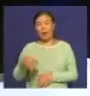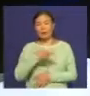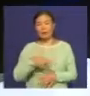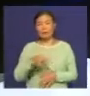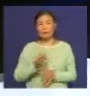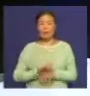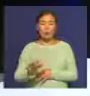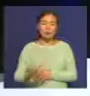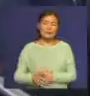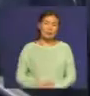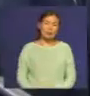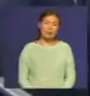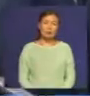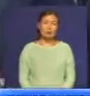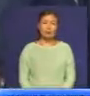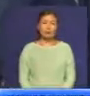продукцией.